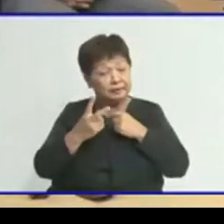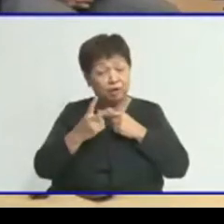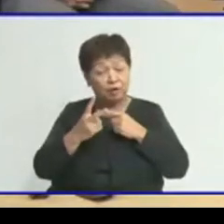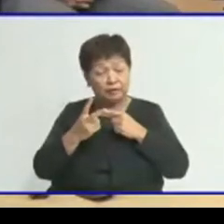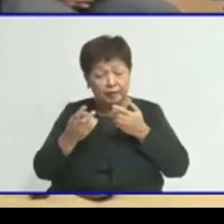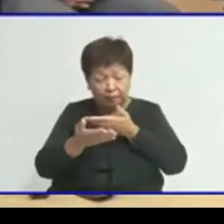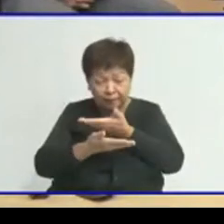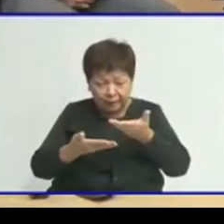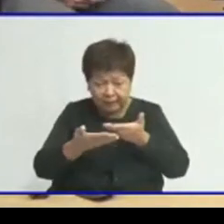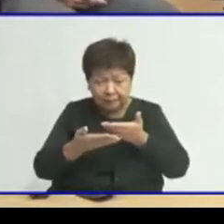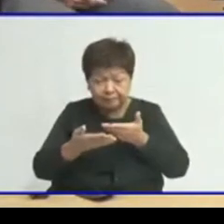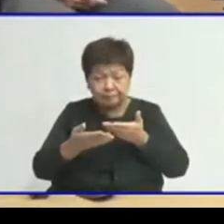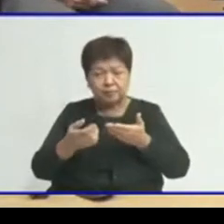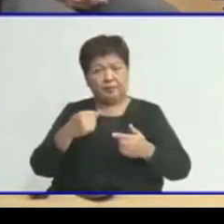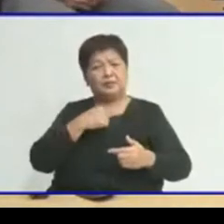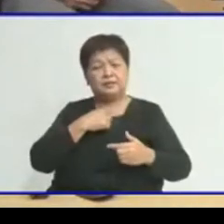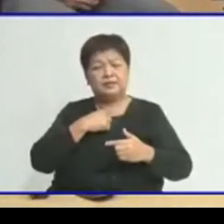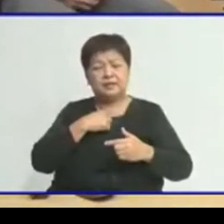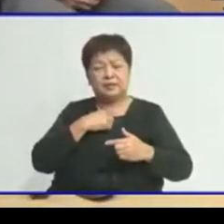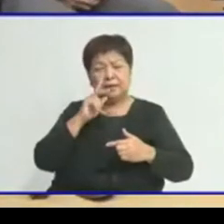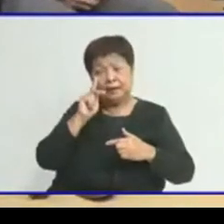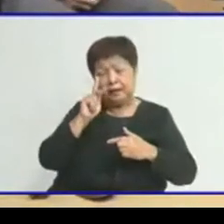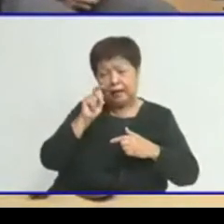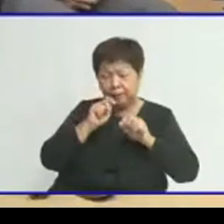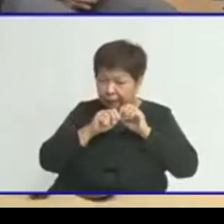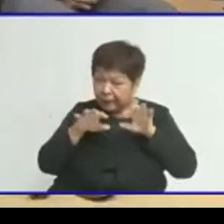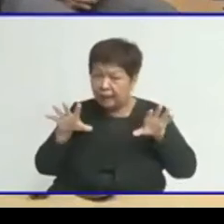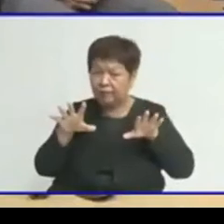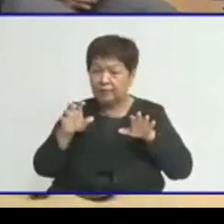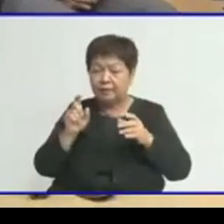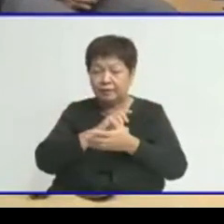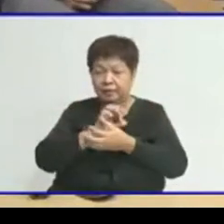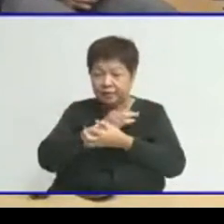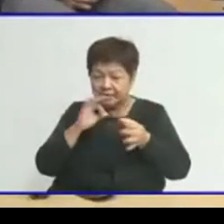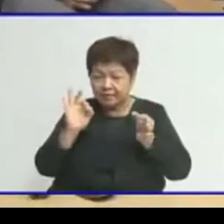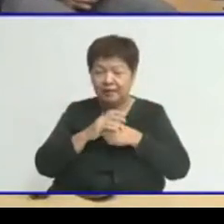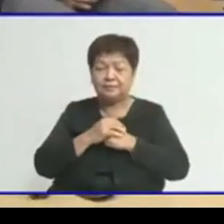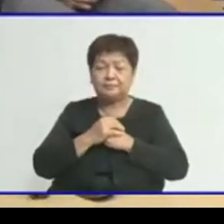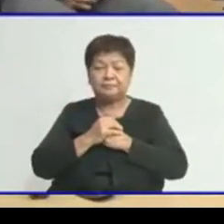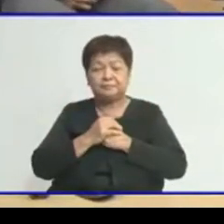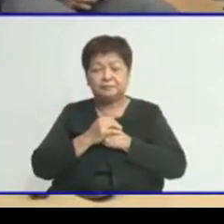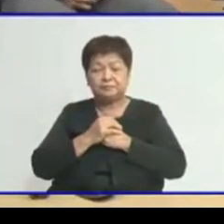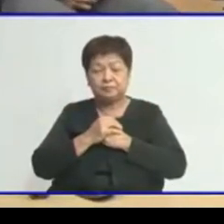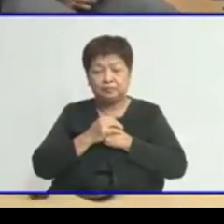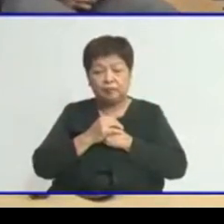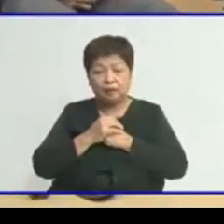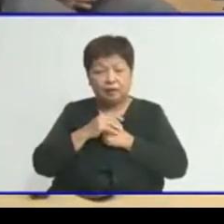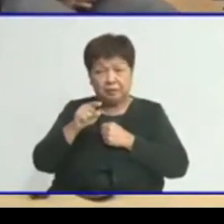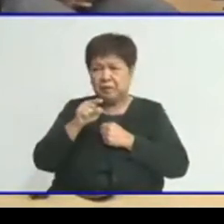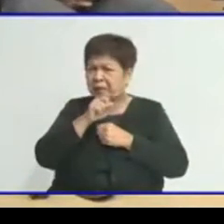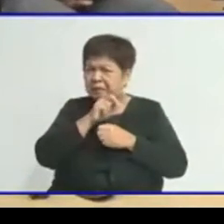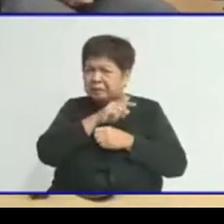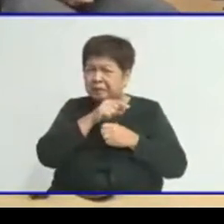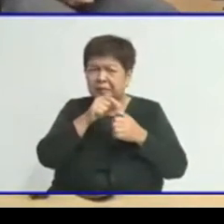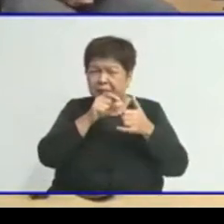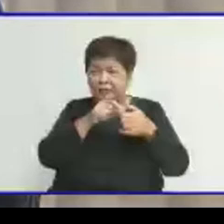ผู้สื่อข่าวอิสระนะคะก็รับหน้าที่ดำเนินรายการค่ะอย่างที่คนได้ทราบกันไป